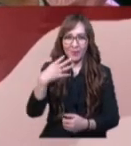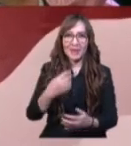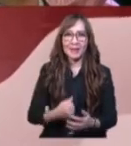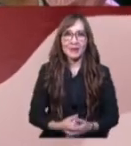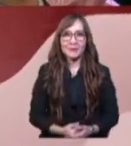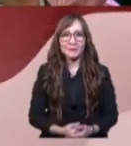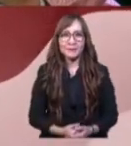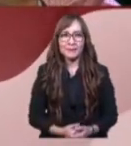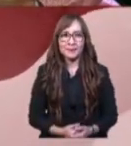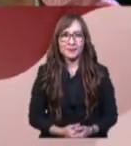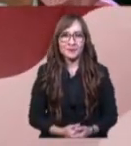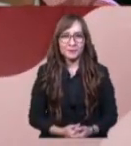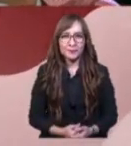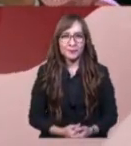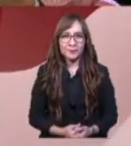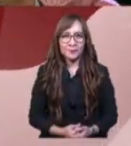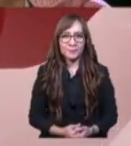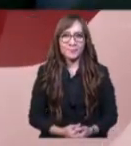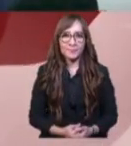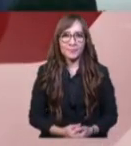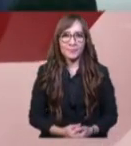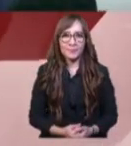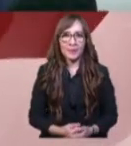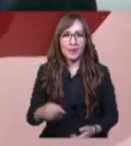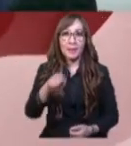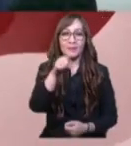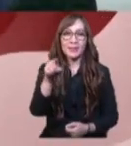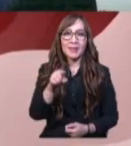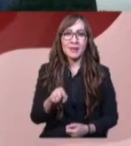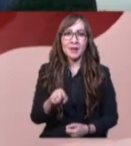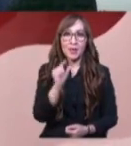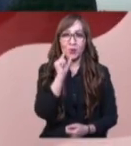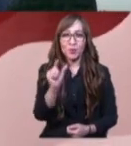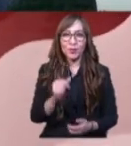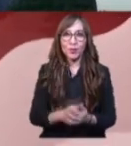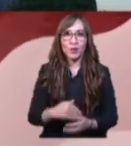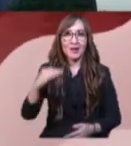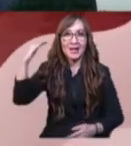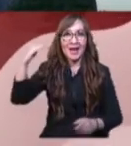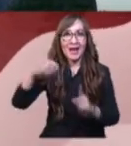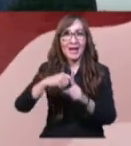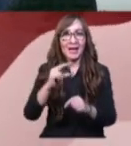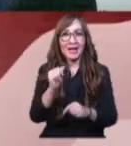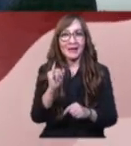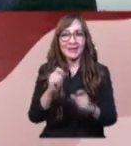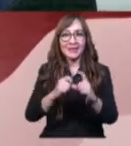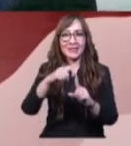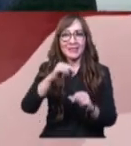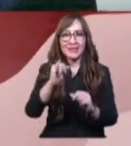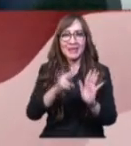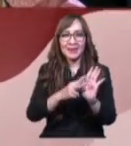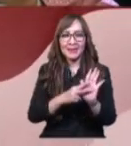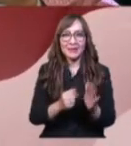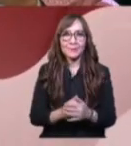menjawab untuk Ujang. Dan selanjutnya ada pertanyaan kepada Mbak Christine dari Sandro di